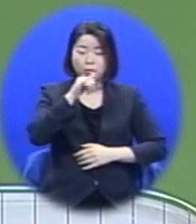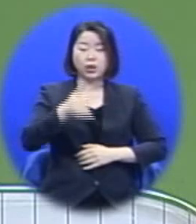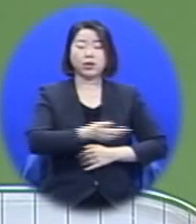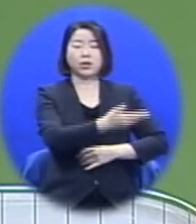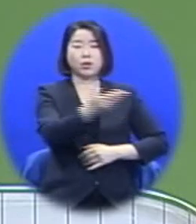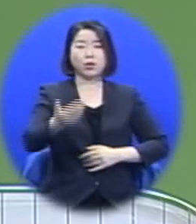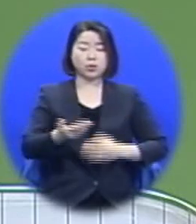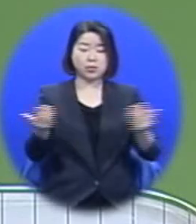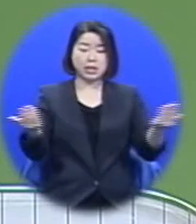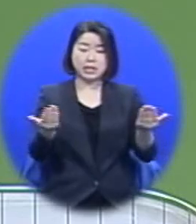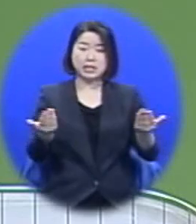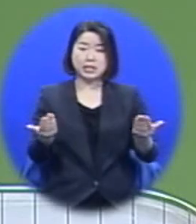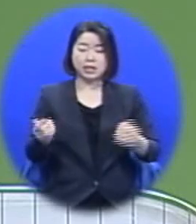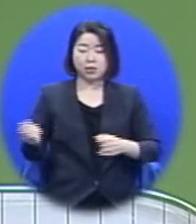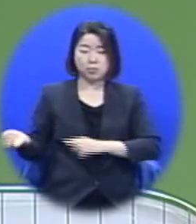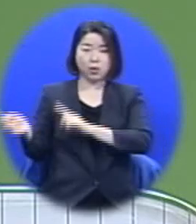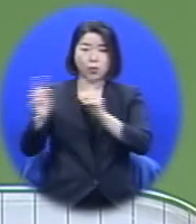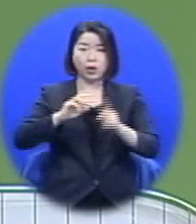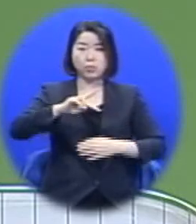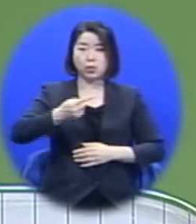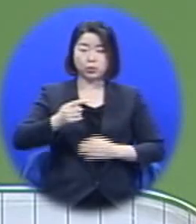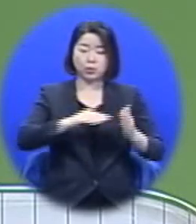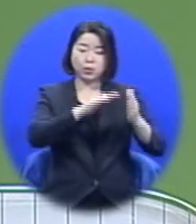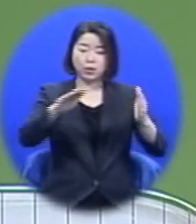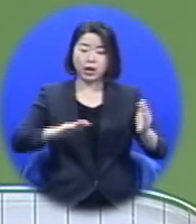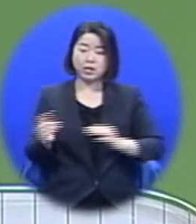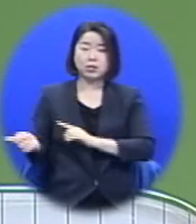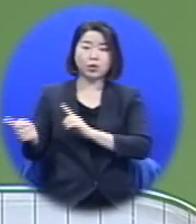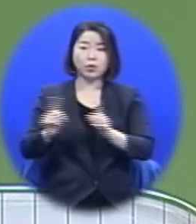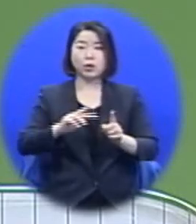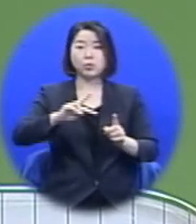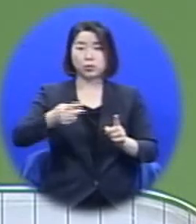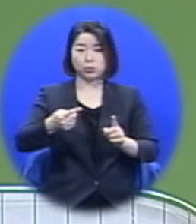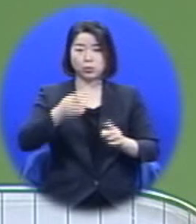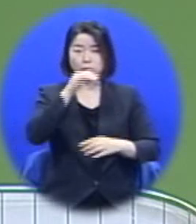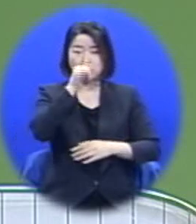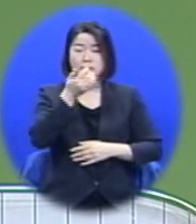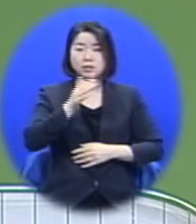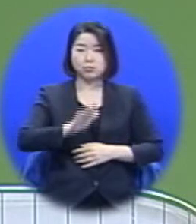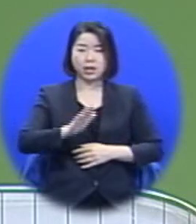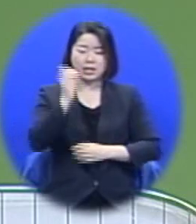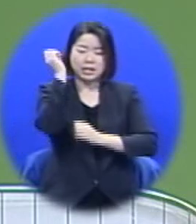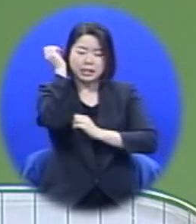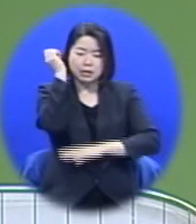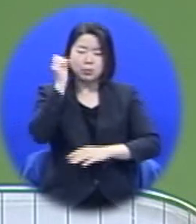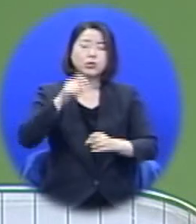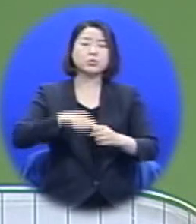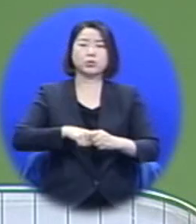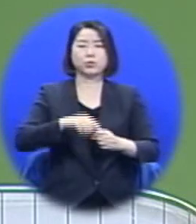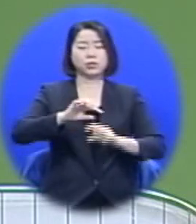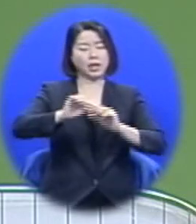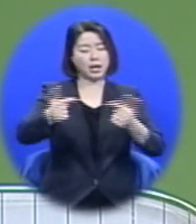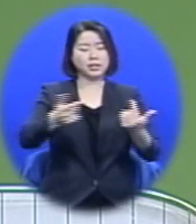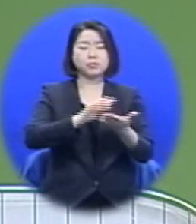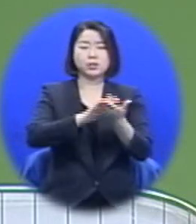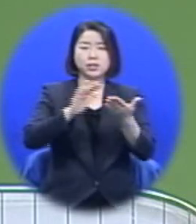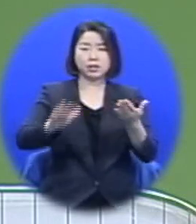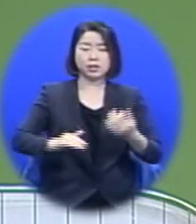여러분의 일터에 회복도 가정의 회복도 근본적으로 는 아닙니다